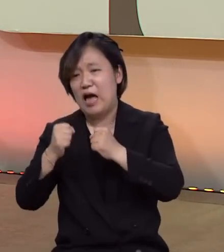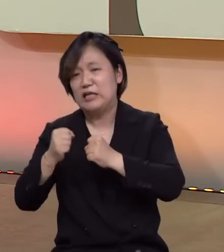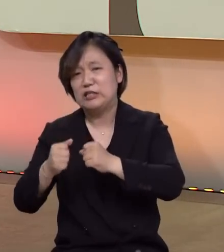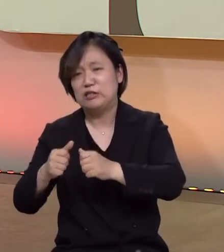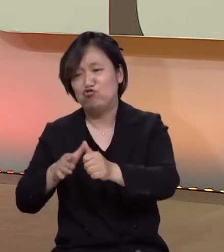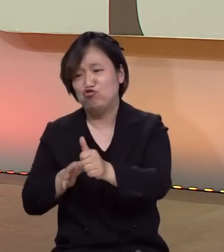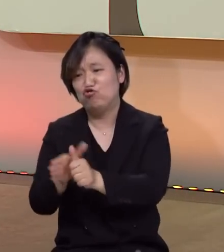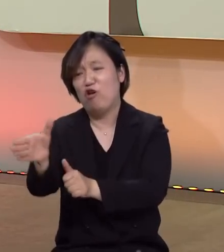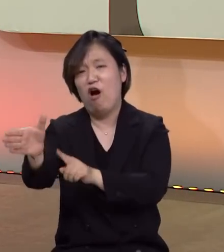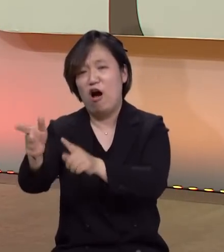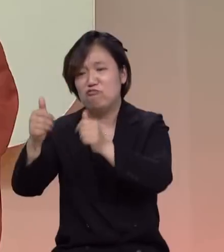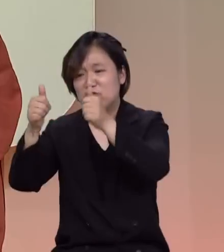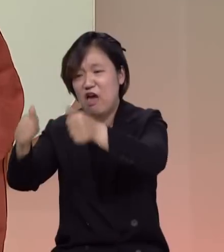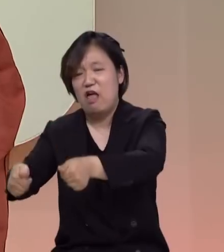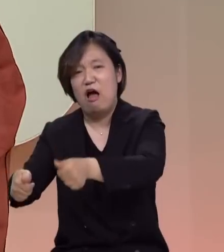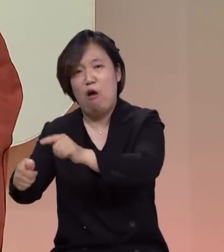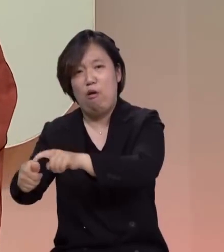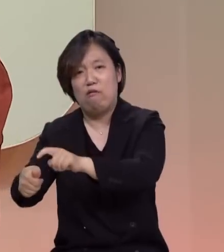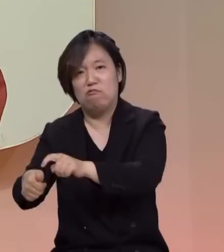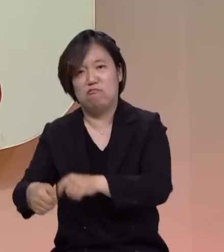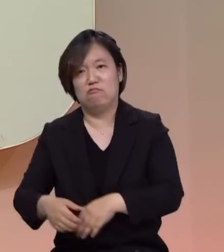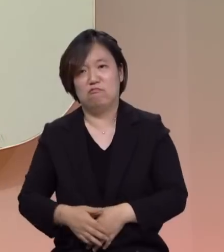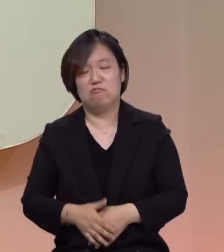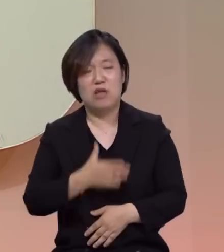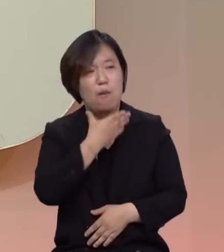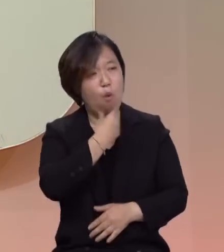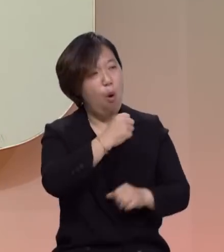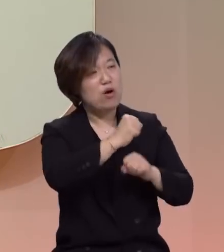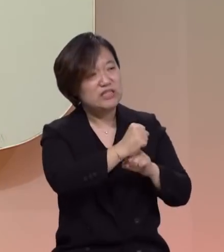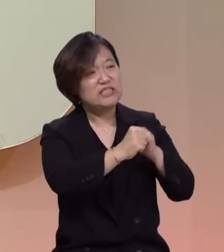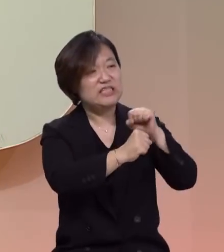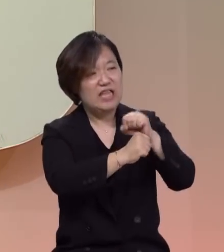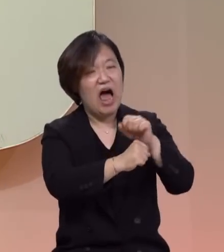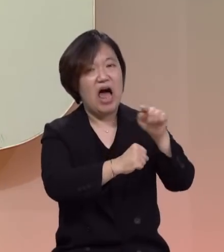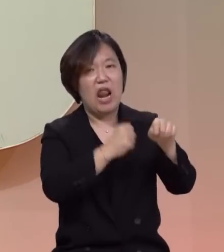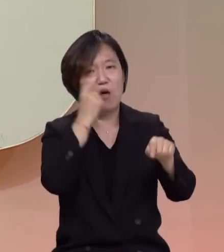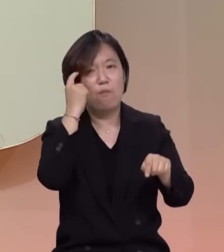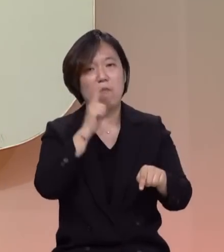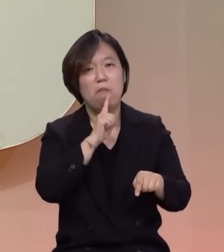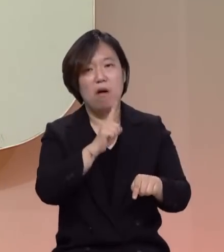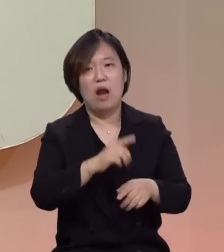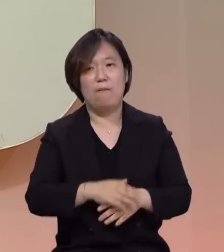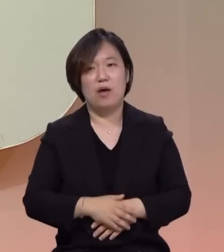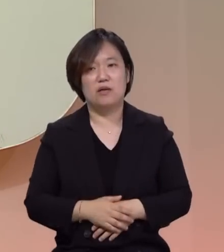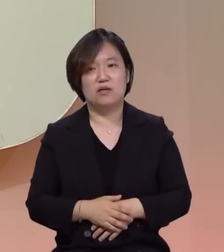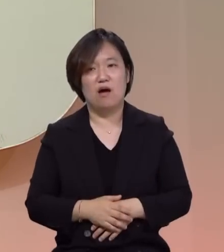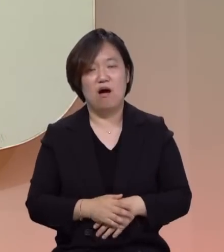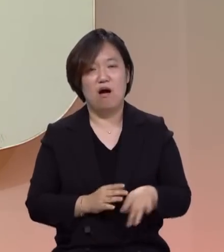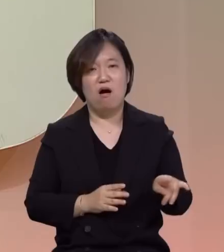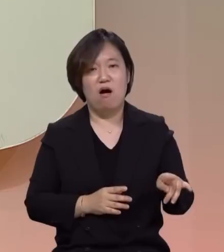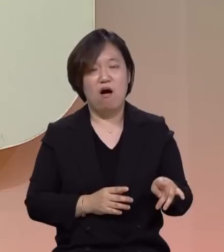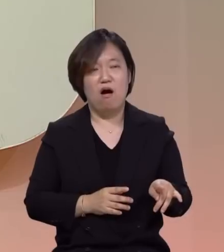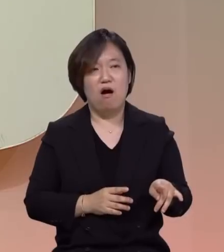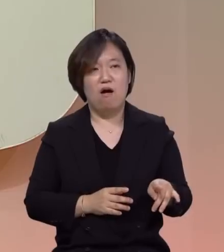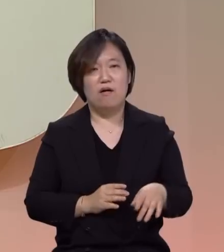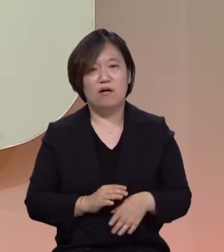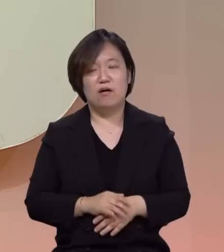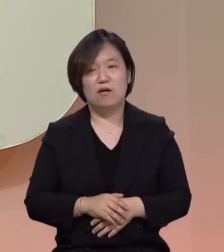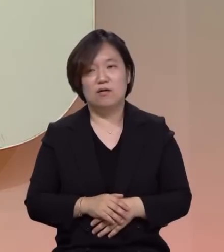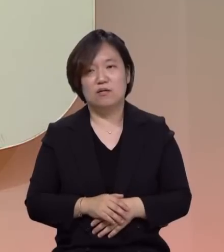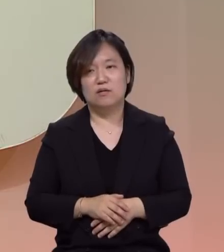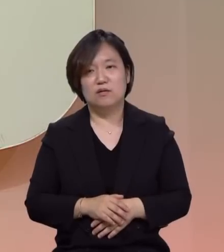제사를 올린다거나 복을 짓겠다라고 하면서 방생을 한답시고